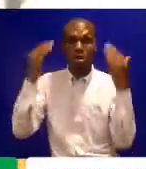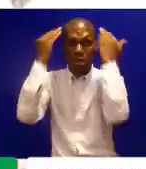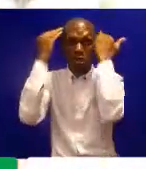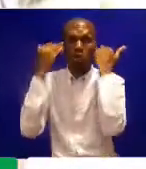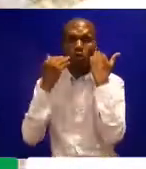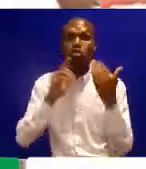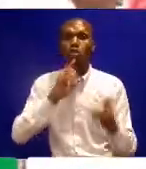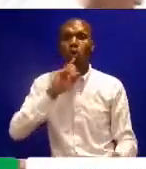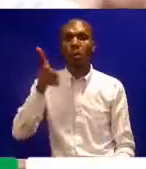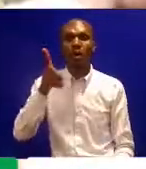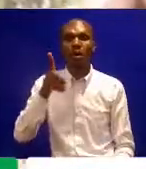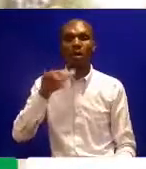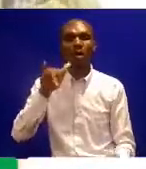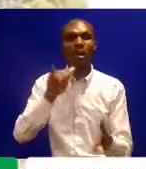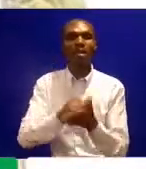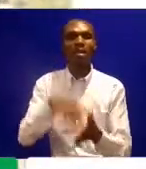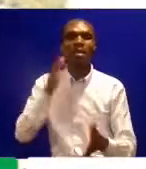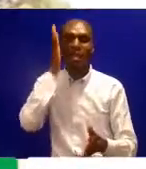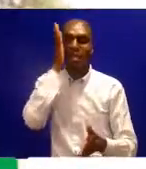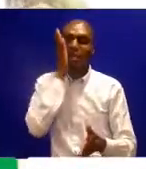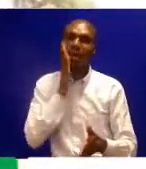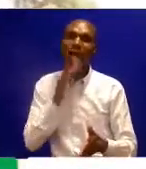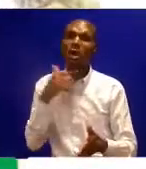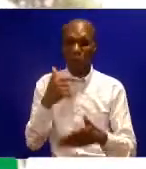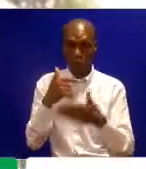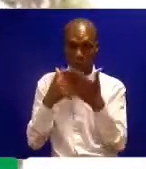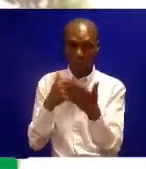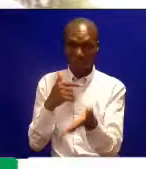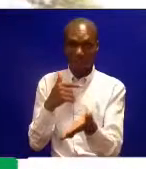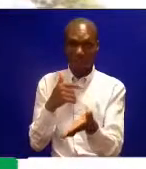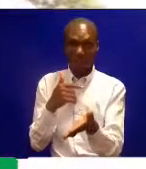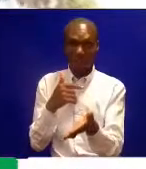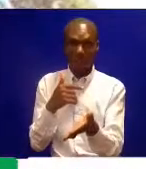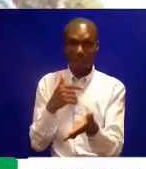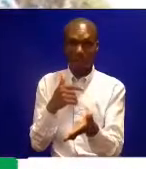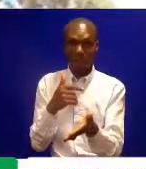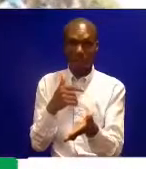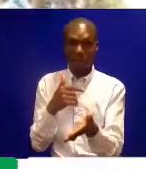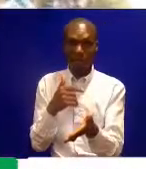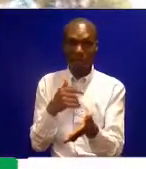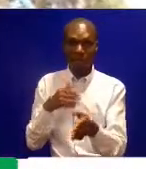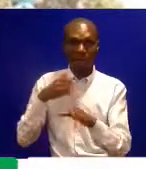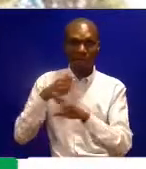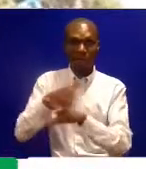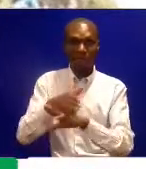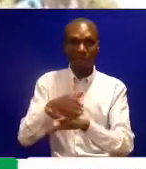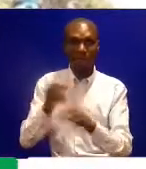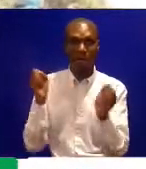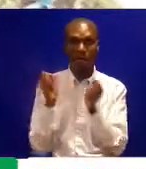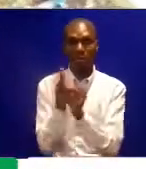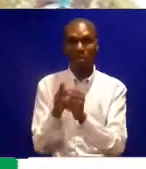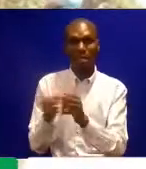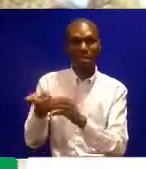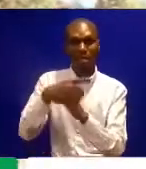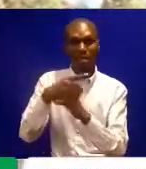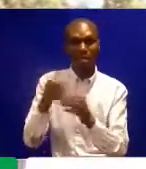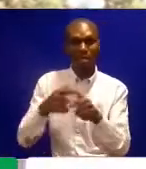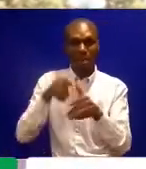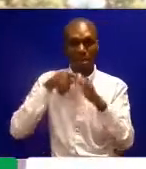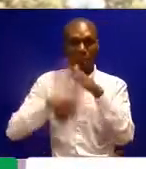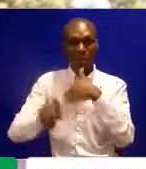kuyarutirusa mwomoga kuria kero mwabeka mwabekire kwire ndo mwabekire mwachari baada ya masiku 14 motoke